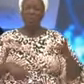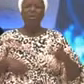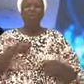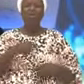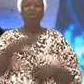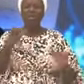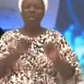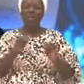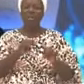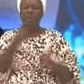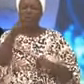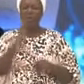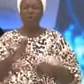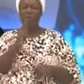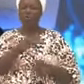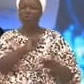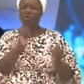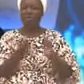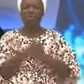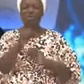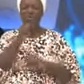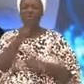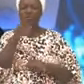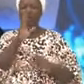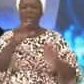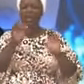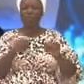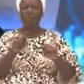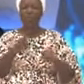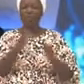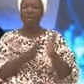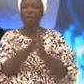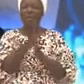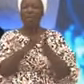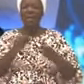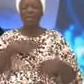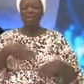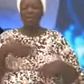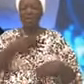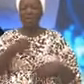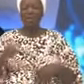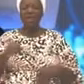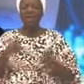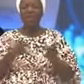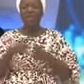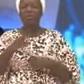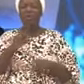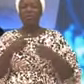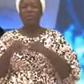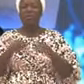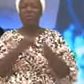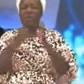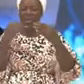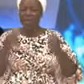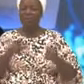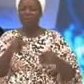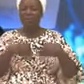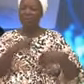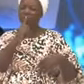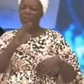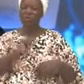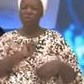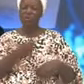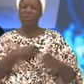dieu tu ne changes pas cher capable je suis à disposer et tu le feras maintenant et tu nous a rassurés